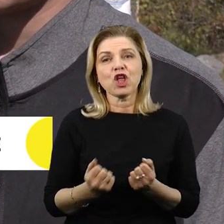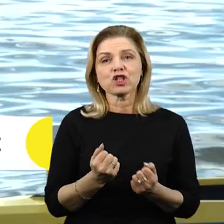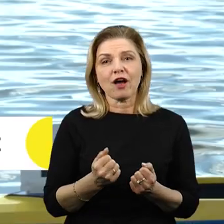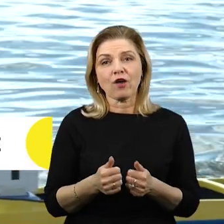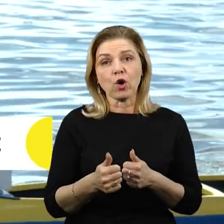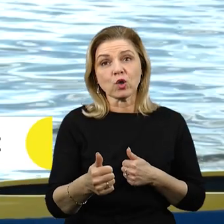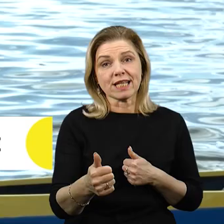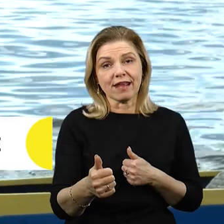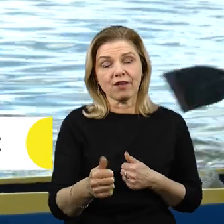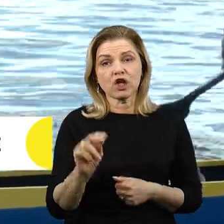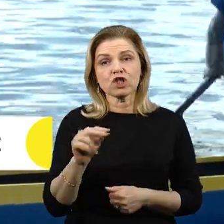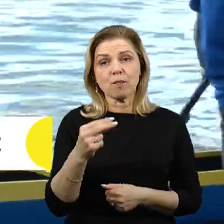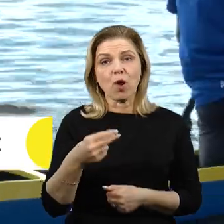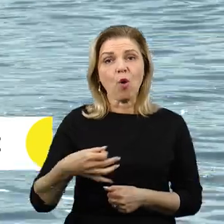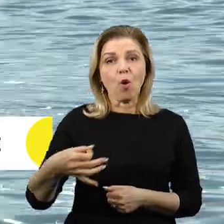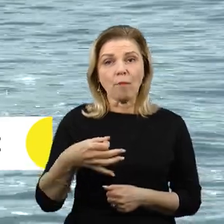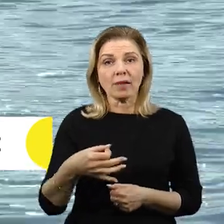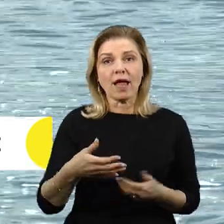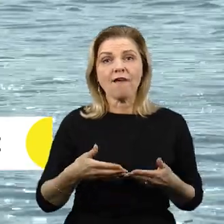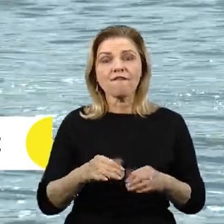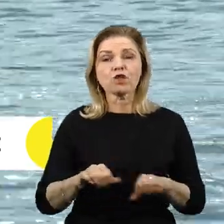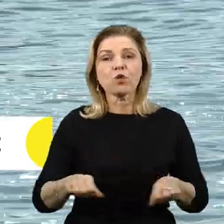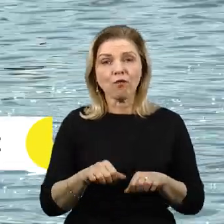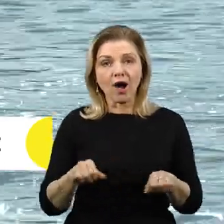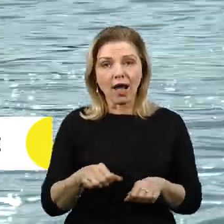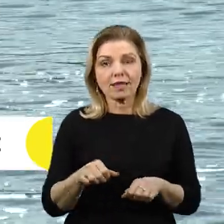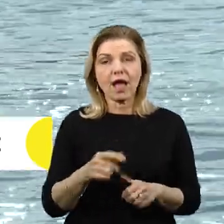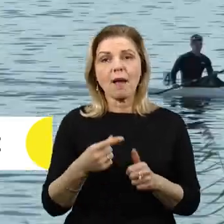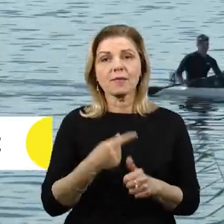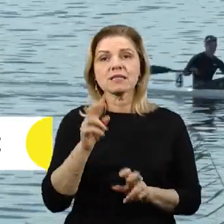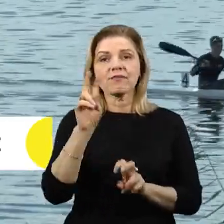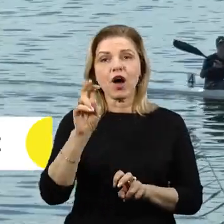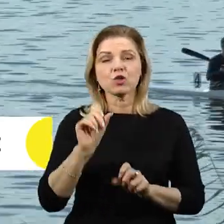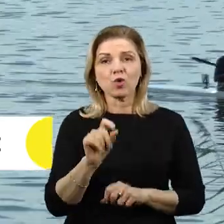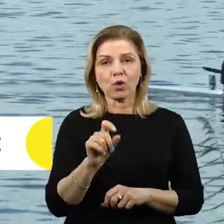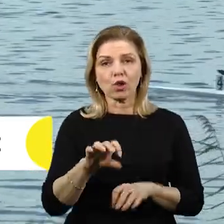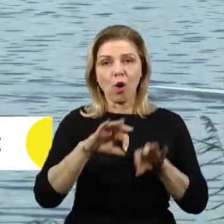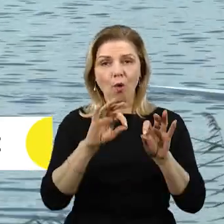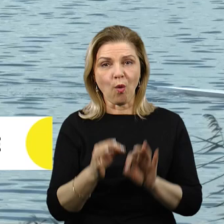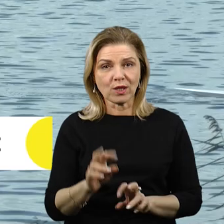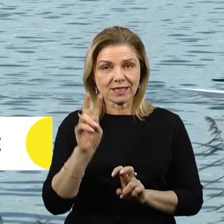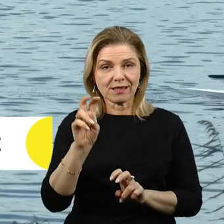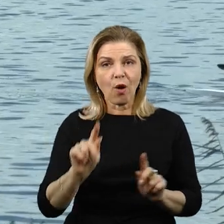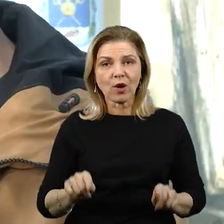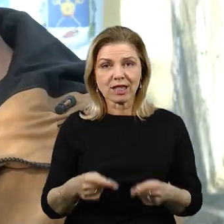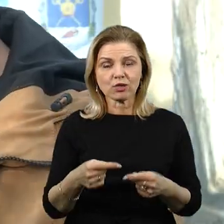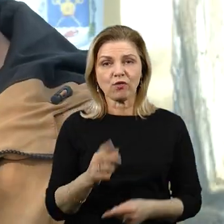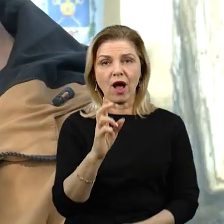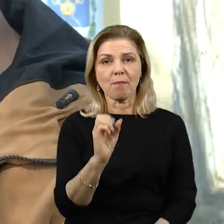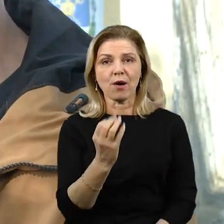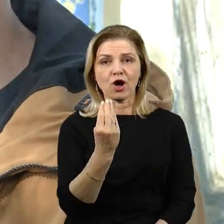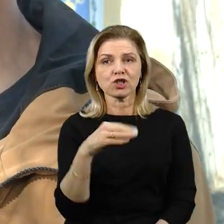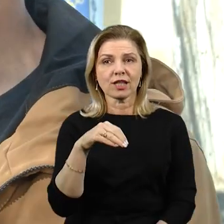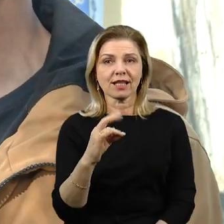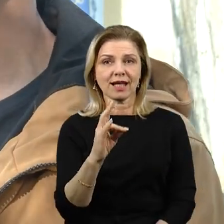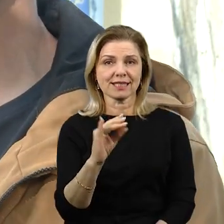розрив чемпіонат області з вислування на байдарках і каное під назвою Золота осінь організували в Баштанці на сьогоднішній день